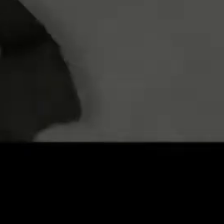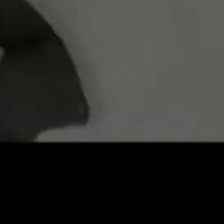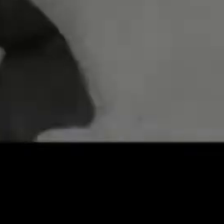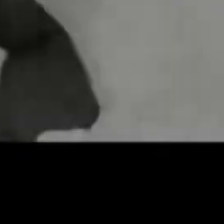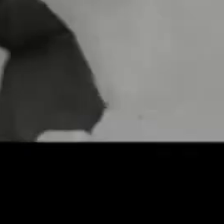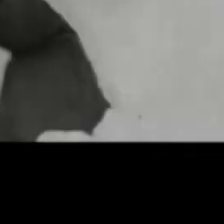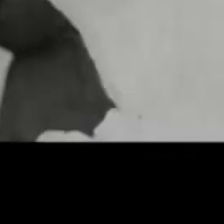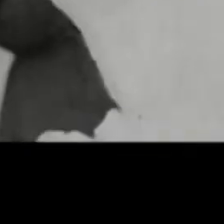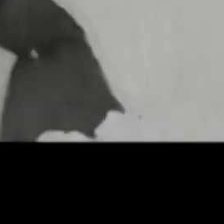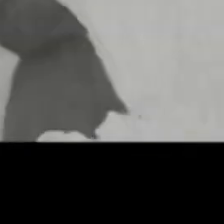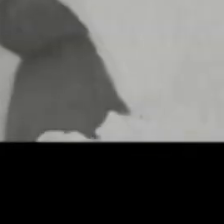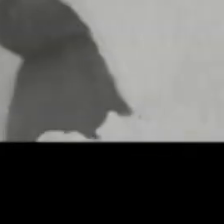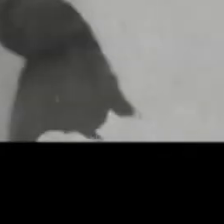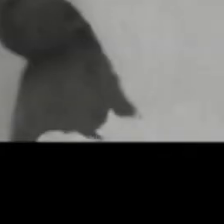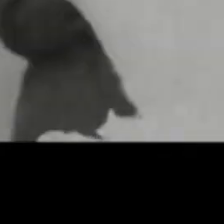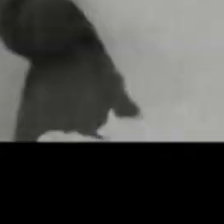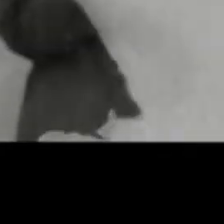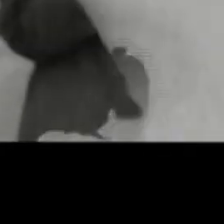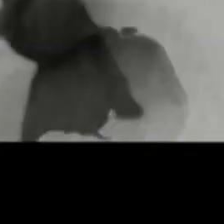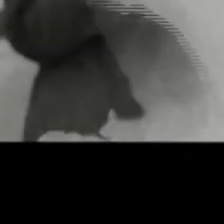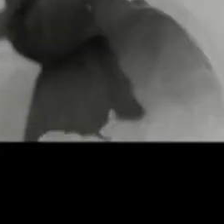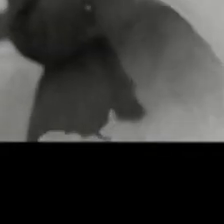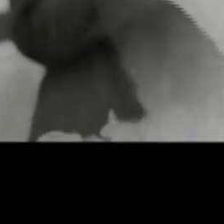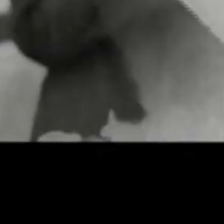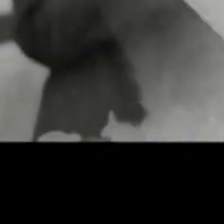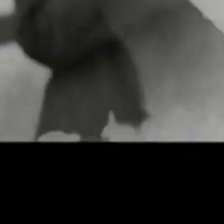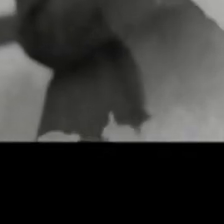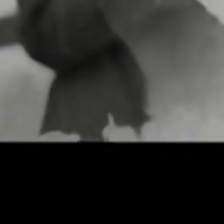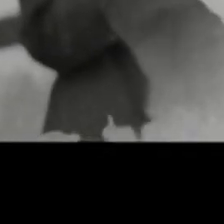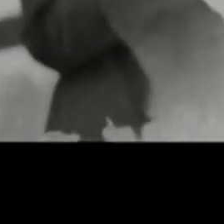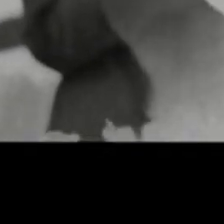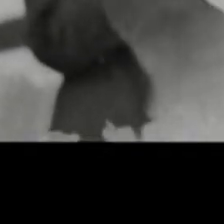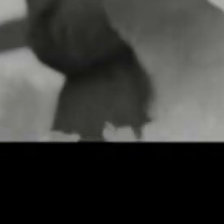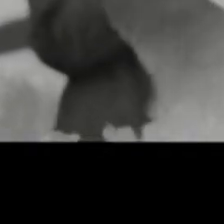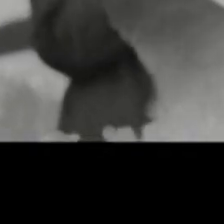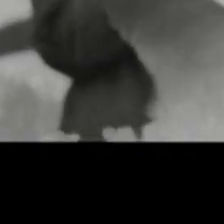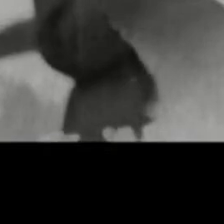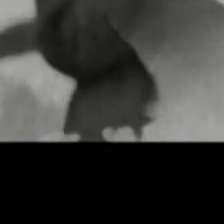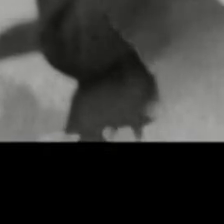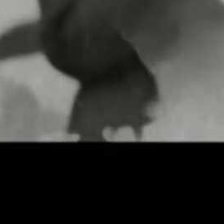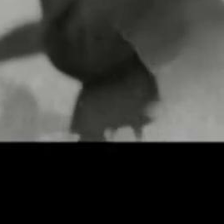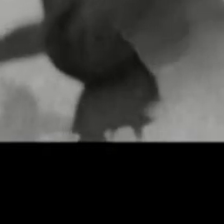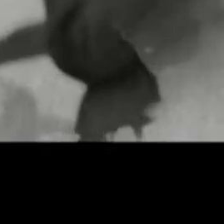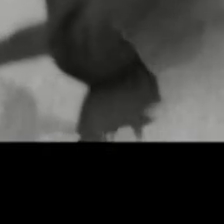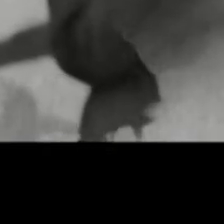Kita sempat terhenti seperti jarum jam dinding yang tidak berfungsi.